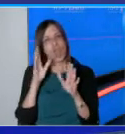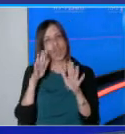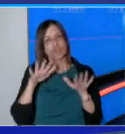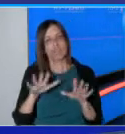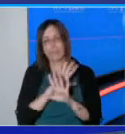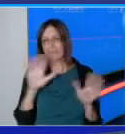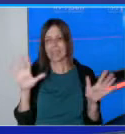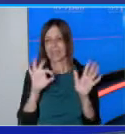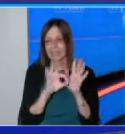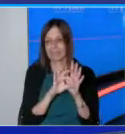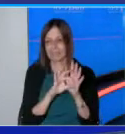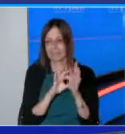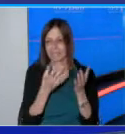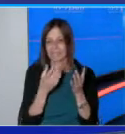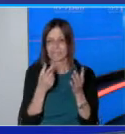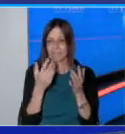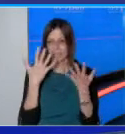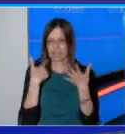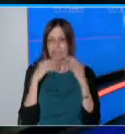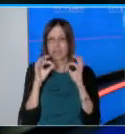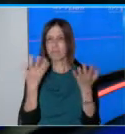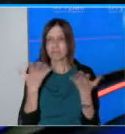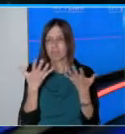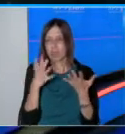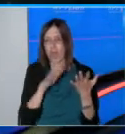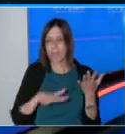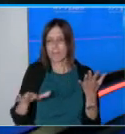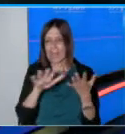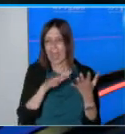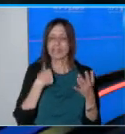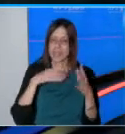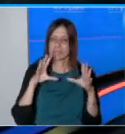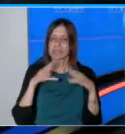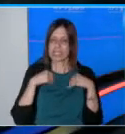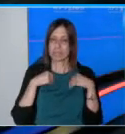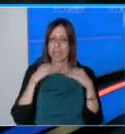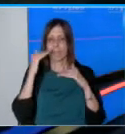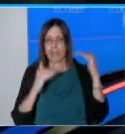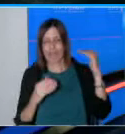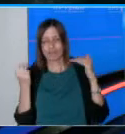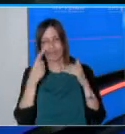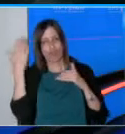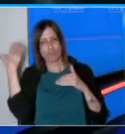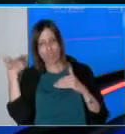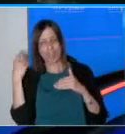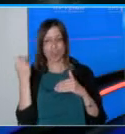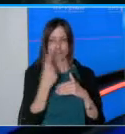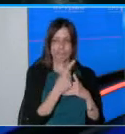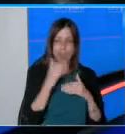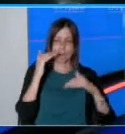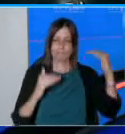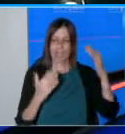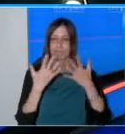פה? תמקמי אותנו במרחב, בבקשה. נכון, אני מסכימה שהפערים בין שבוע שעבר לשבוע הם מאוד